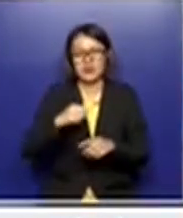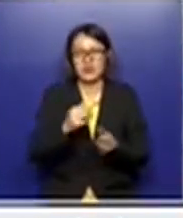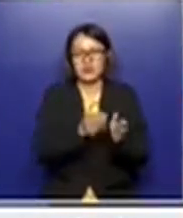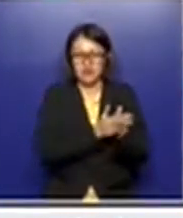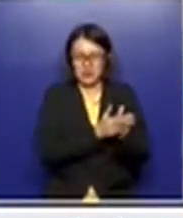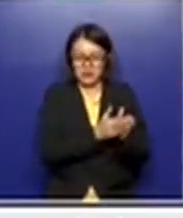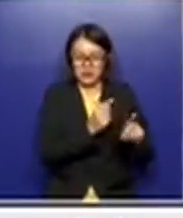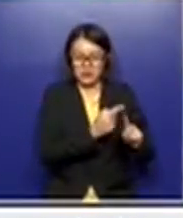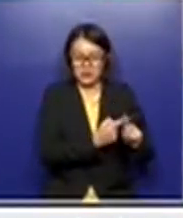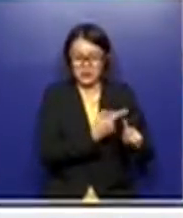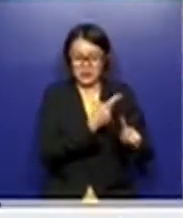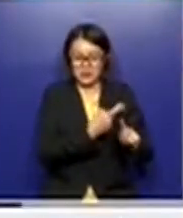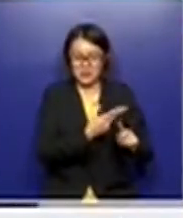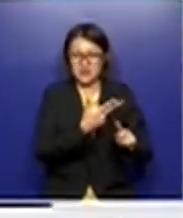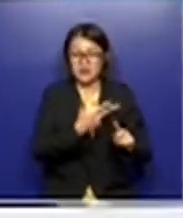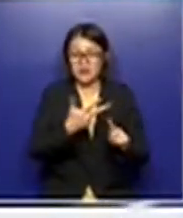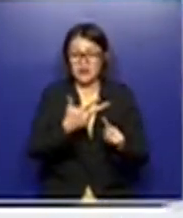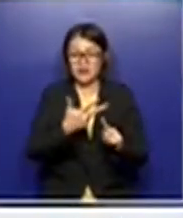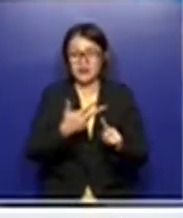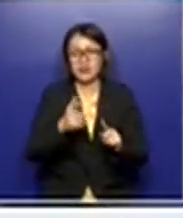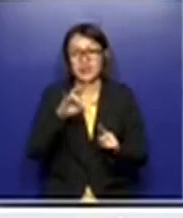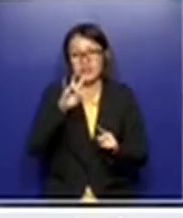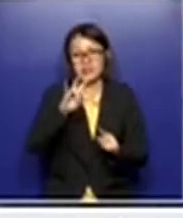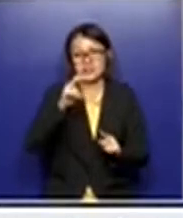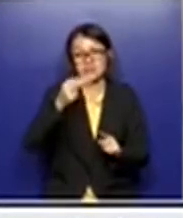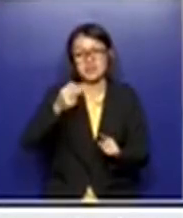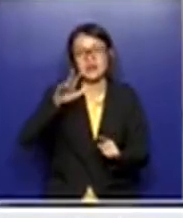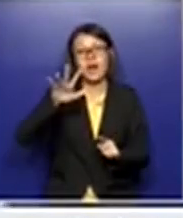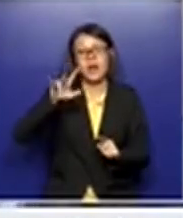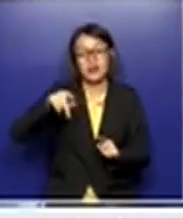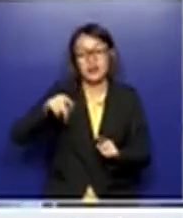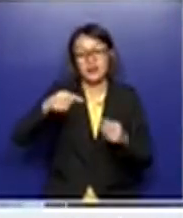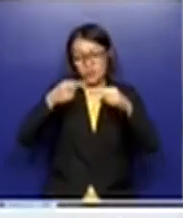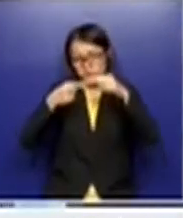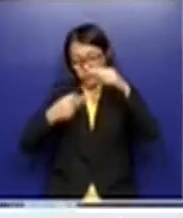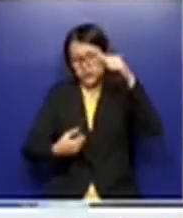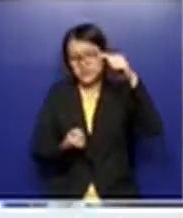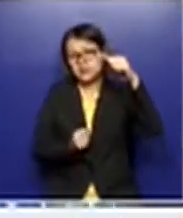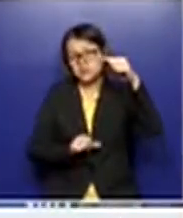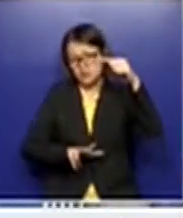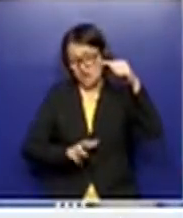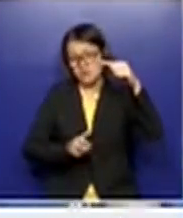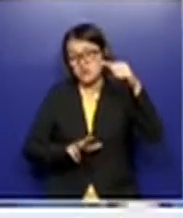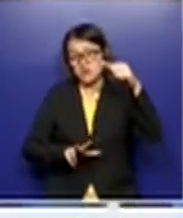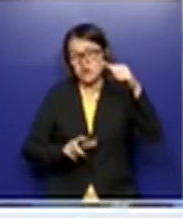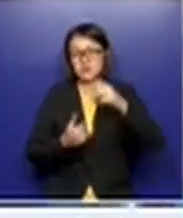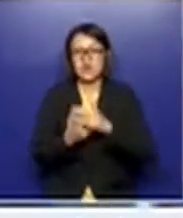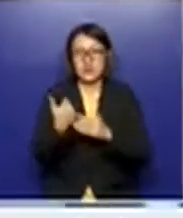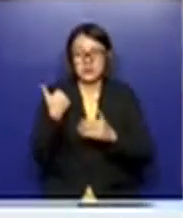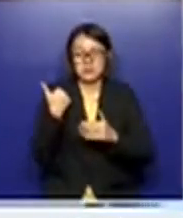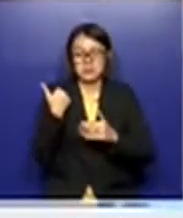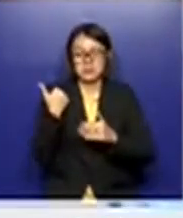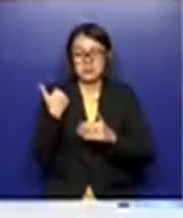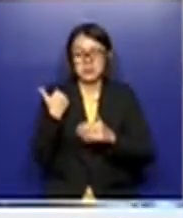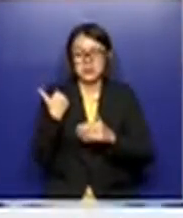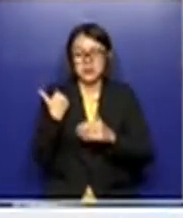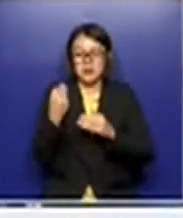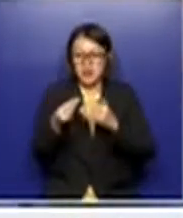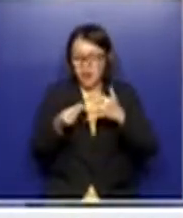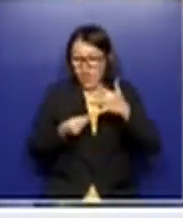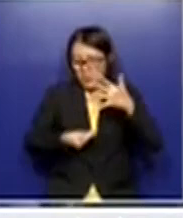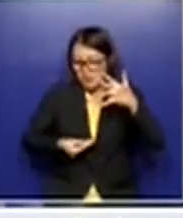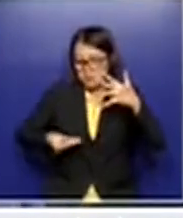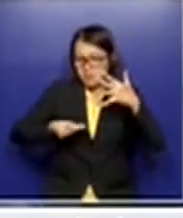คือไล่เฉลี่ยมาทั้งหมดตอนนี้อยู่ที่ประมาณ 75,000 เป็นอันดับ13นะคะแต่มีบางช่วงค่ะที่เราก็ขยับลำดับมา